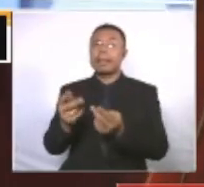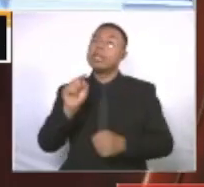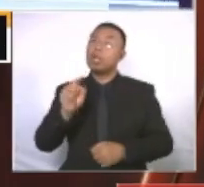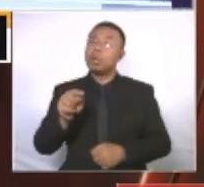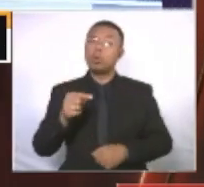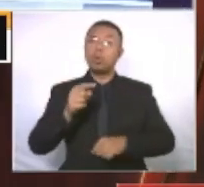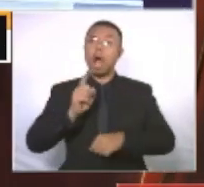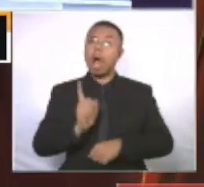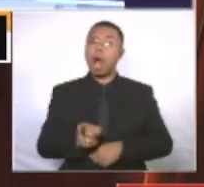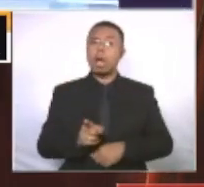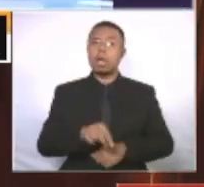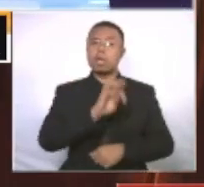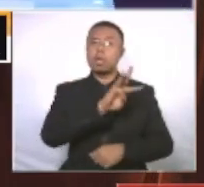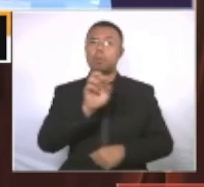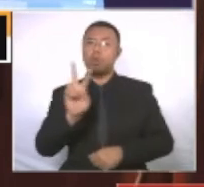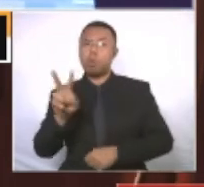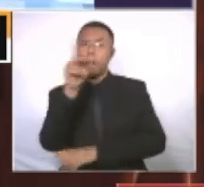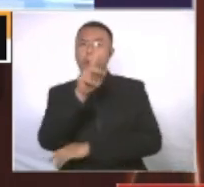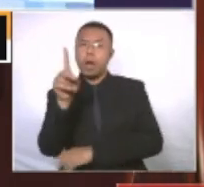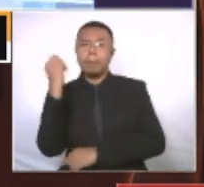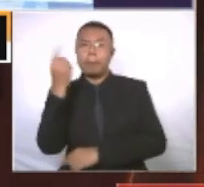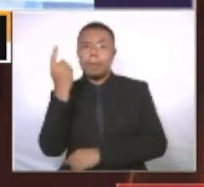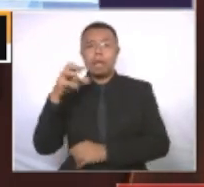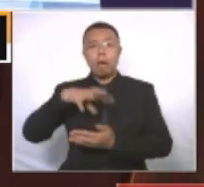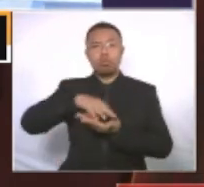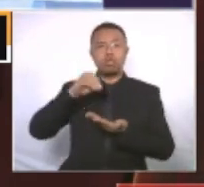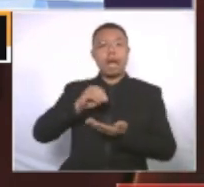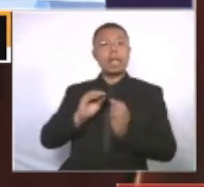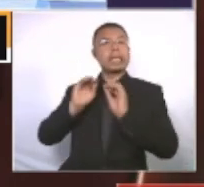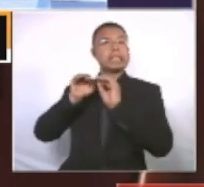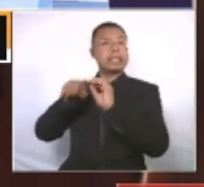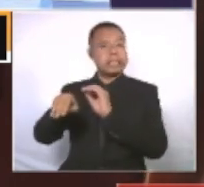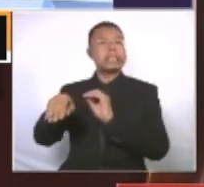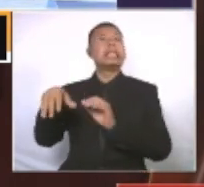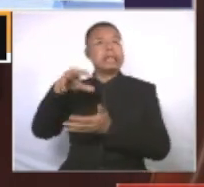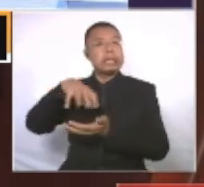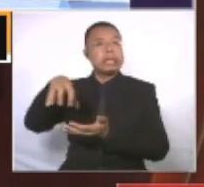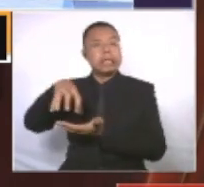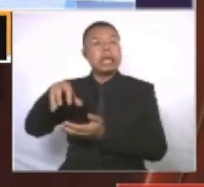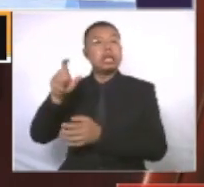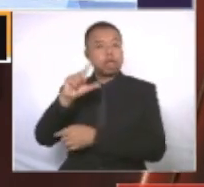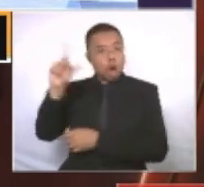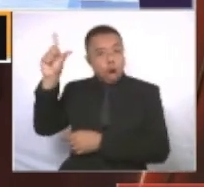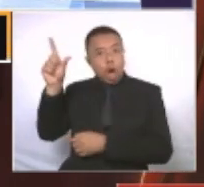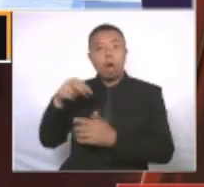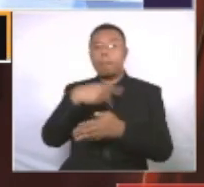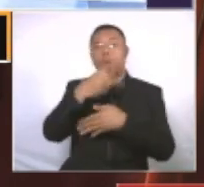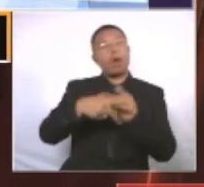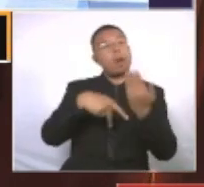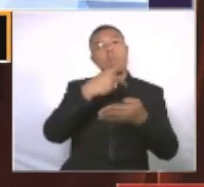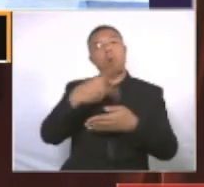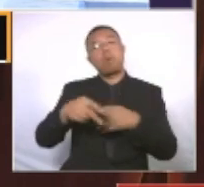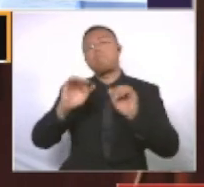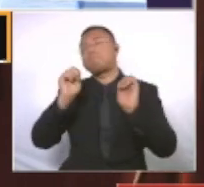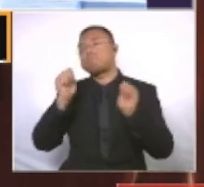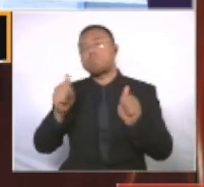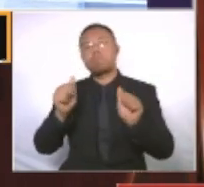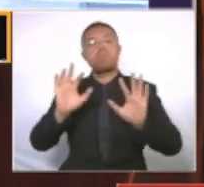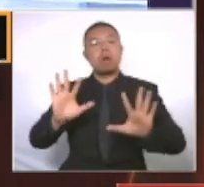ada 32 proyek pemerintahan pusat, ada juga berbagai program-program yang luar